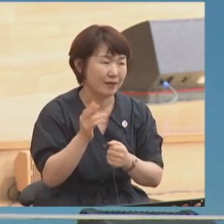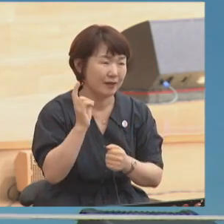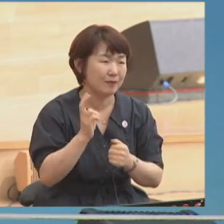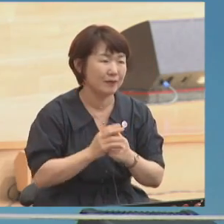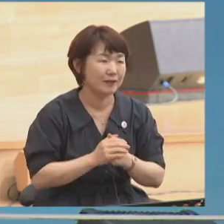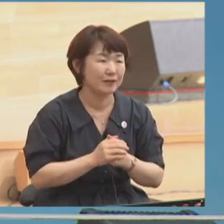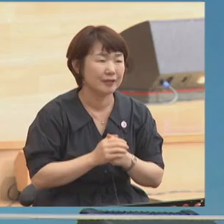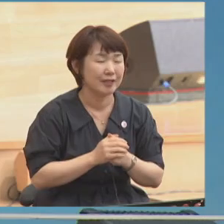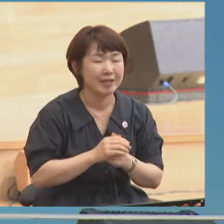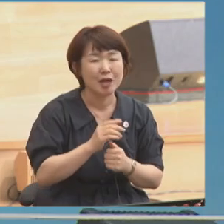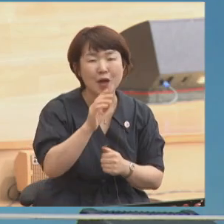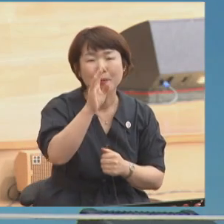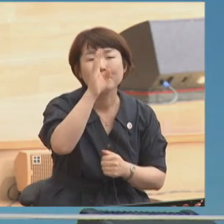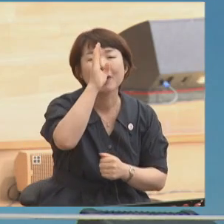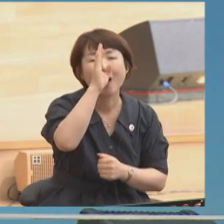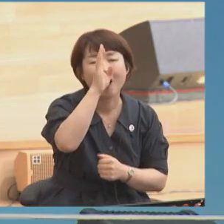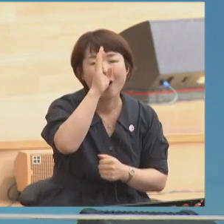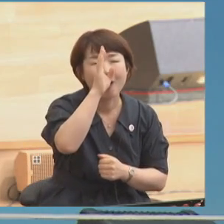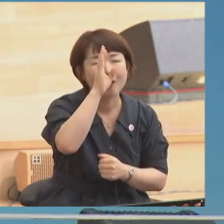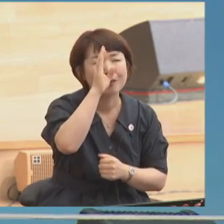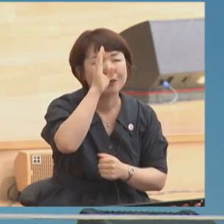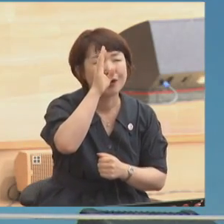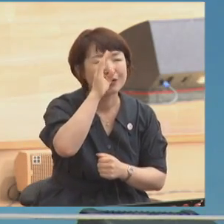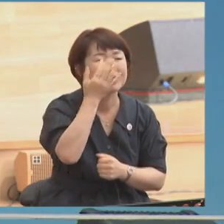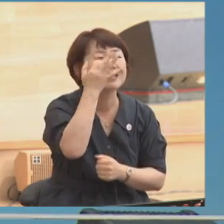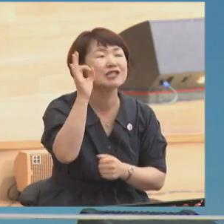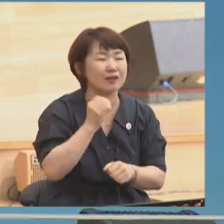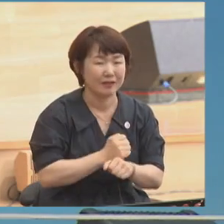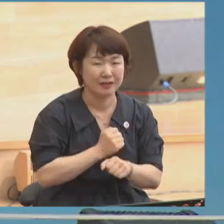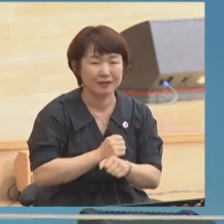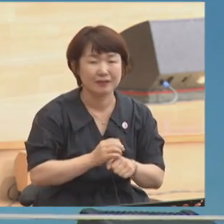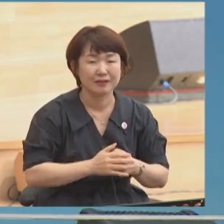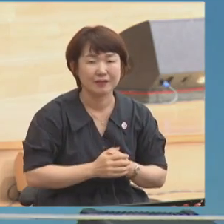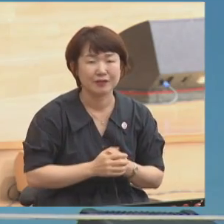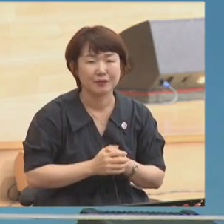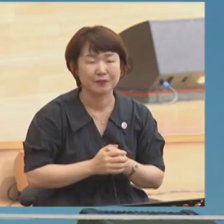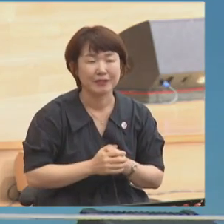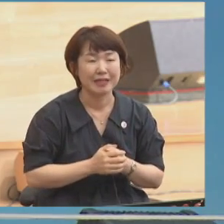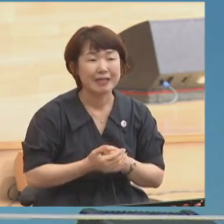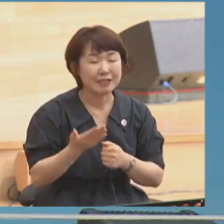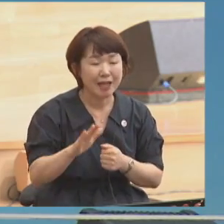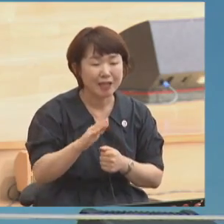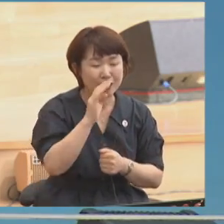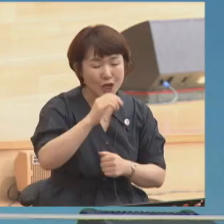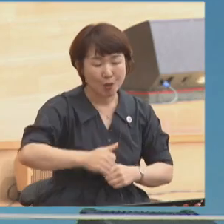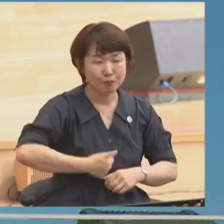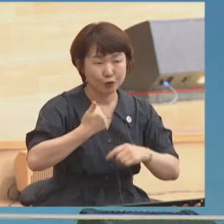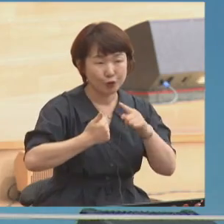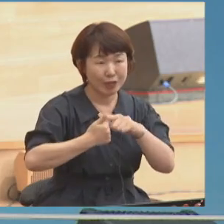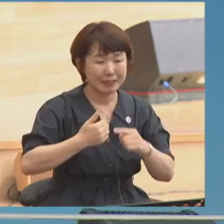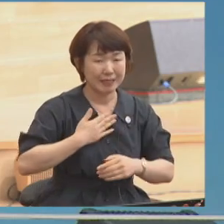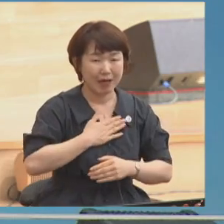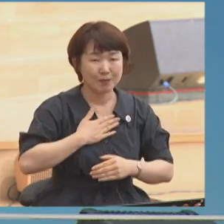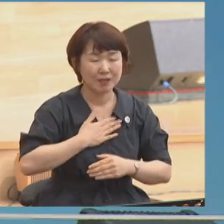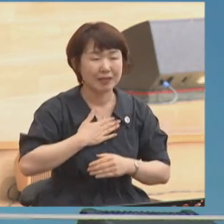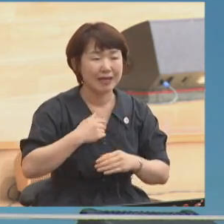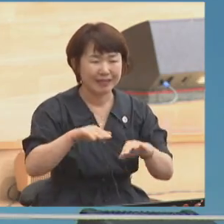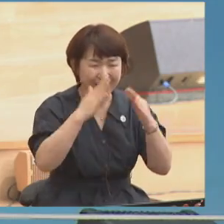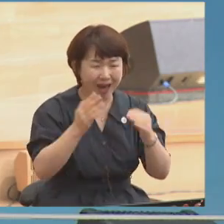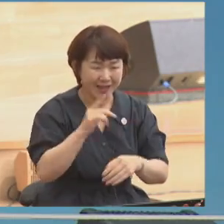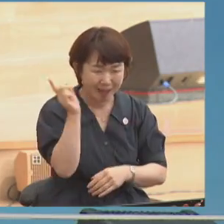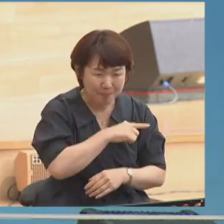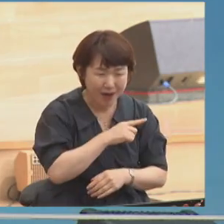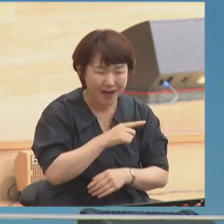것일 수도 있는 거죠. 병든 것일 수도 있다 그 말입니다. 여러분, 그러나 그렇다고 해서 분노라는 감정이 다 나쁜 것이다, 다